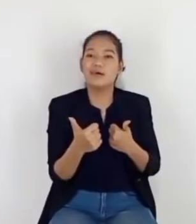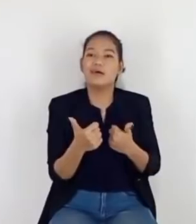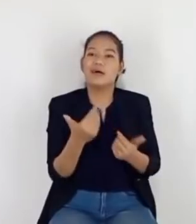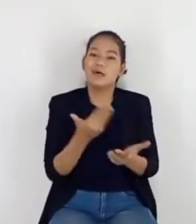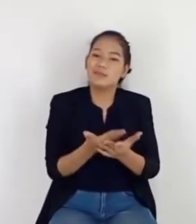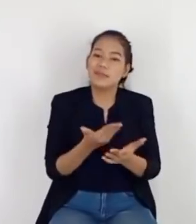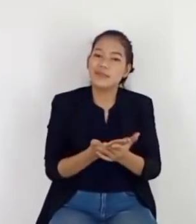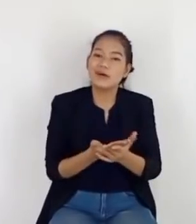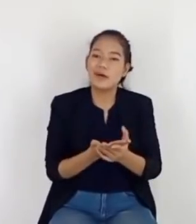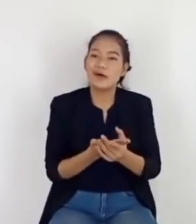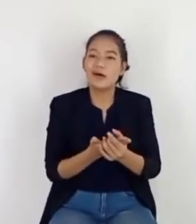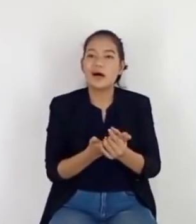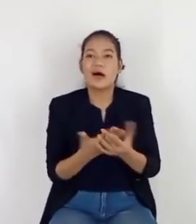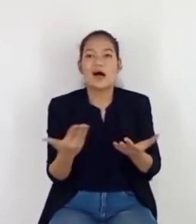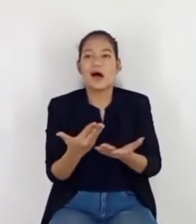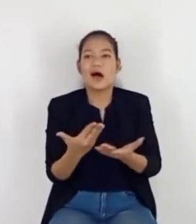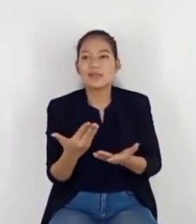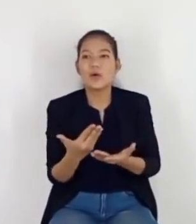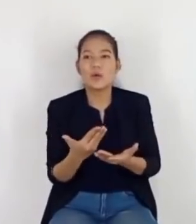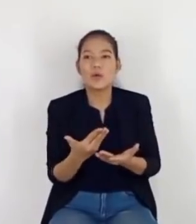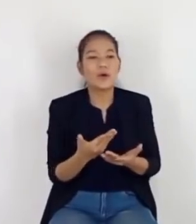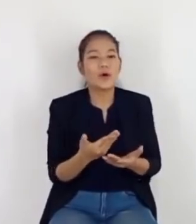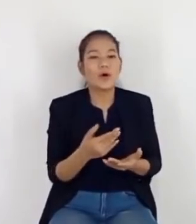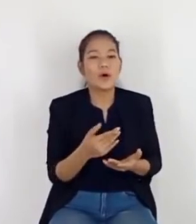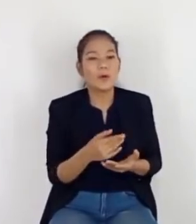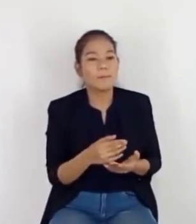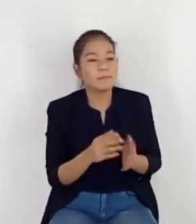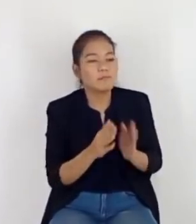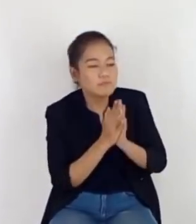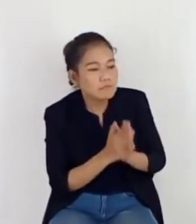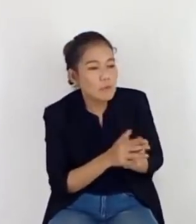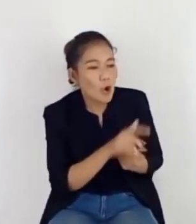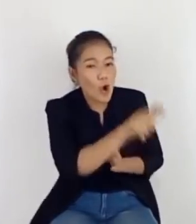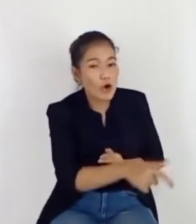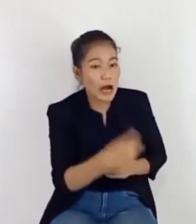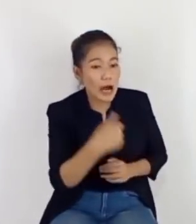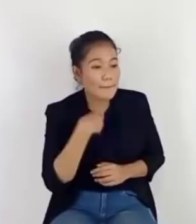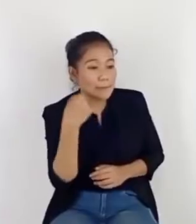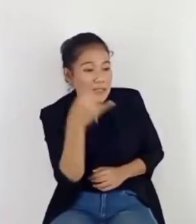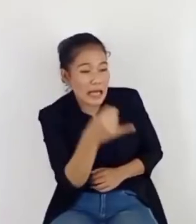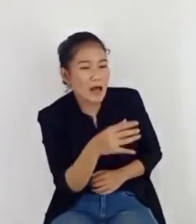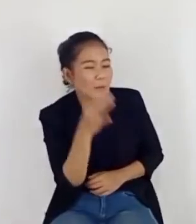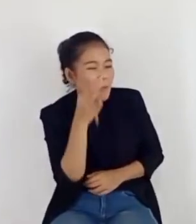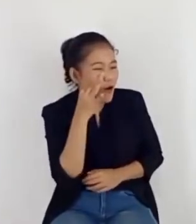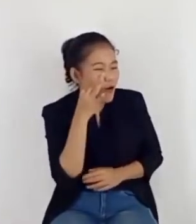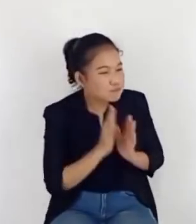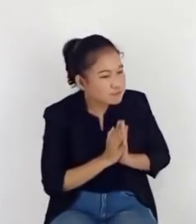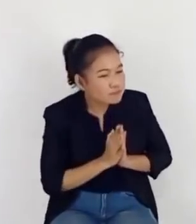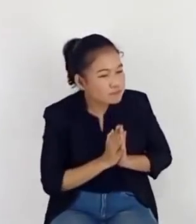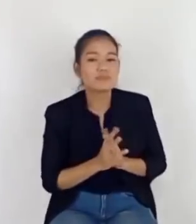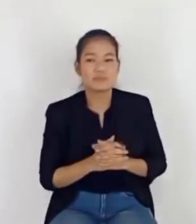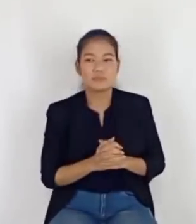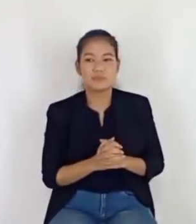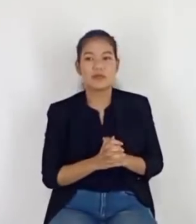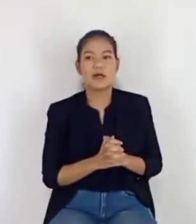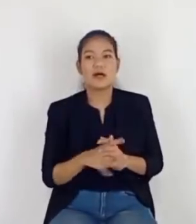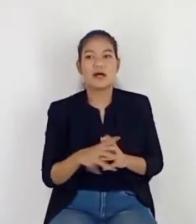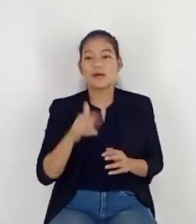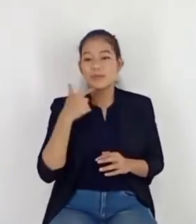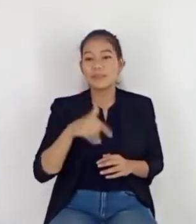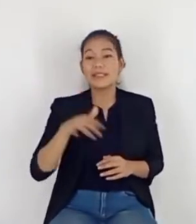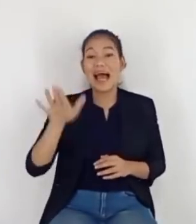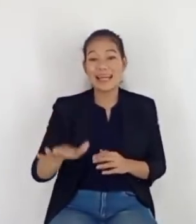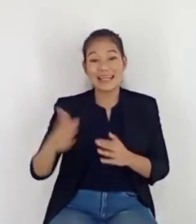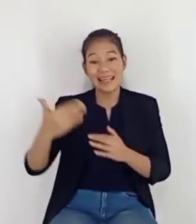meminta atau mengaku kepada orang yang bersalah. Sama seperti anak yang hilang. Dia sadar dirinya